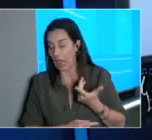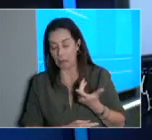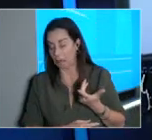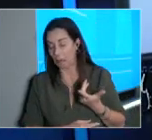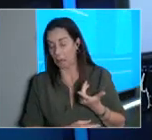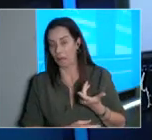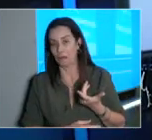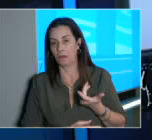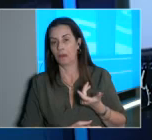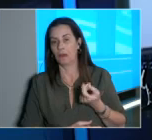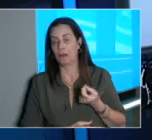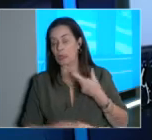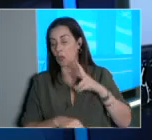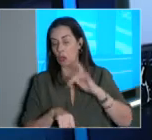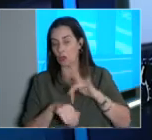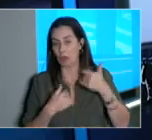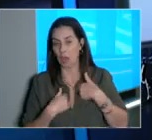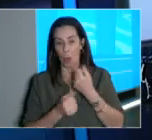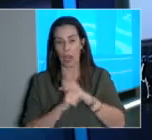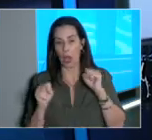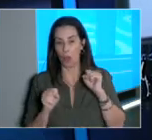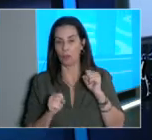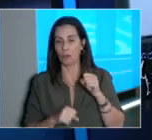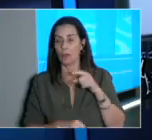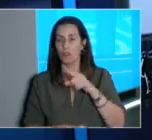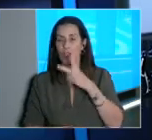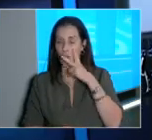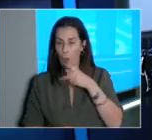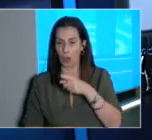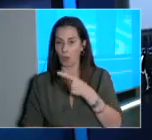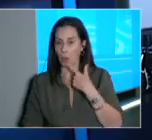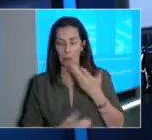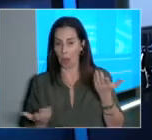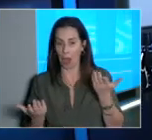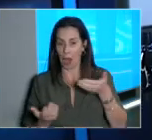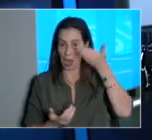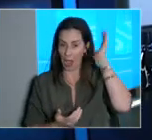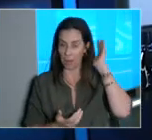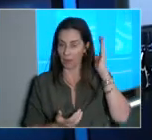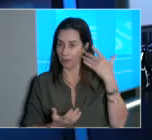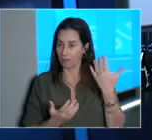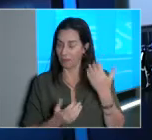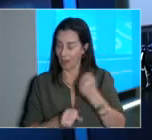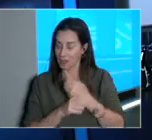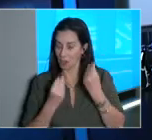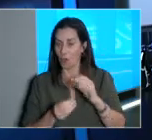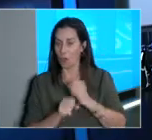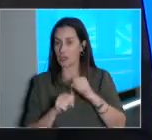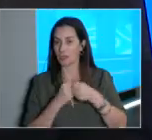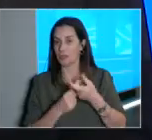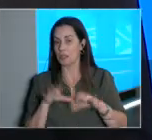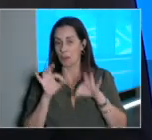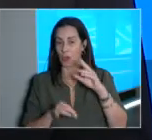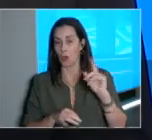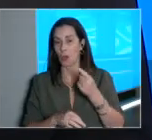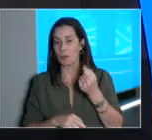יותר, קצת יותר רגישה מאיתנו החילונים, וכשאתה רואה את זה, אתה אומר, מה, ליאיר לפיד שיחק אותה, או שהוא עשה פה נזק? בכל זאת מערכת בחירות,